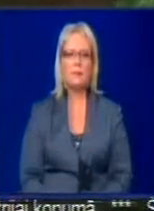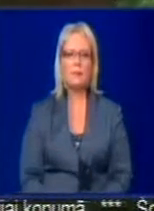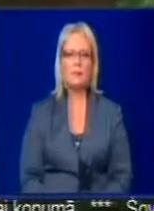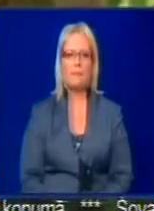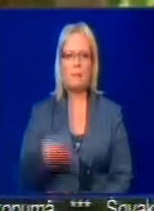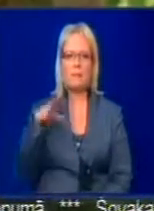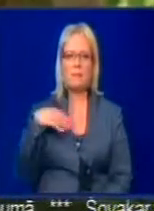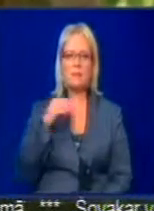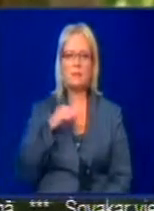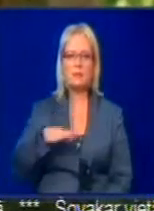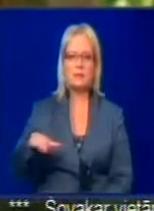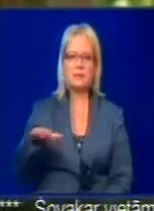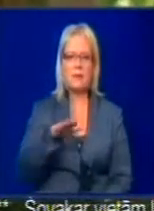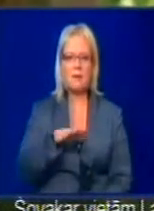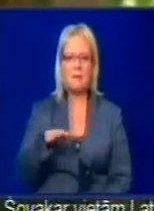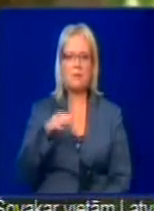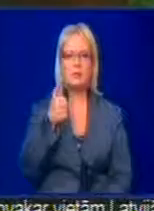Zemes. Grā.